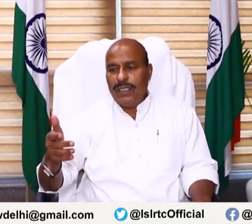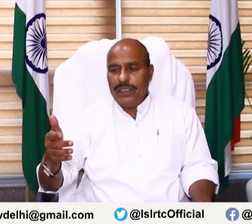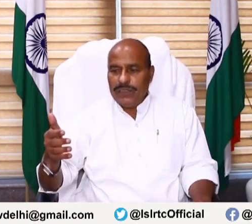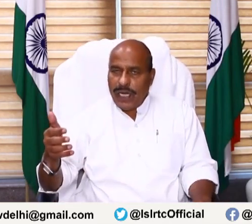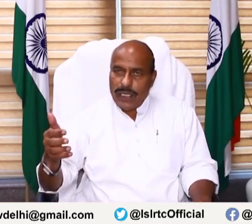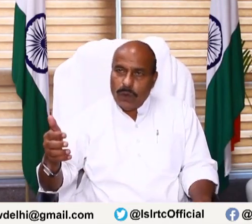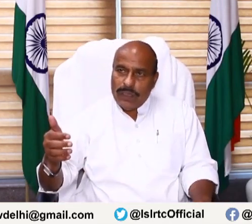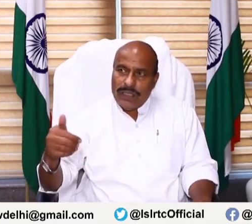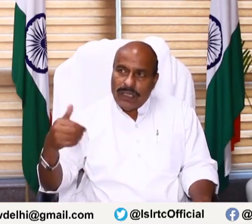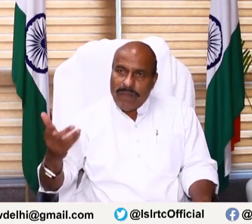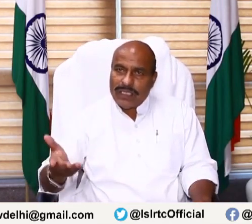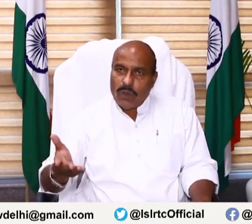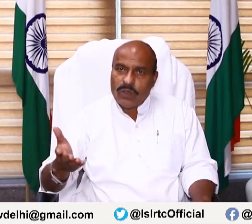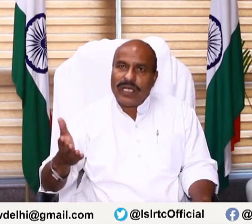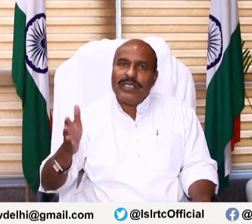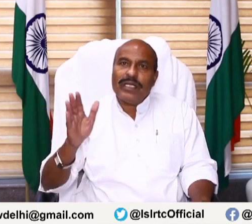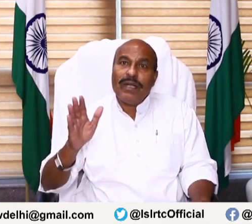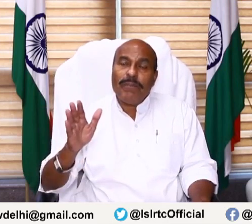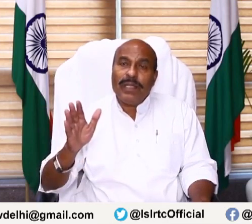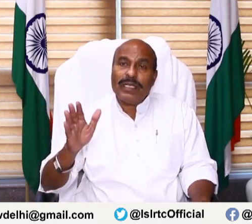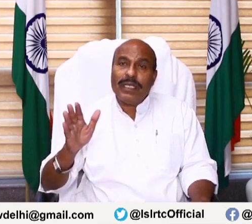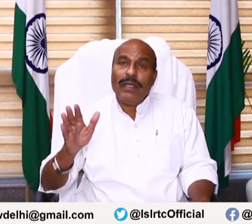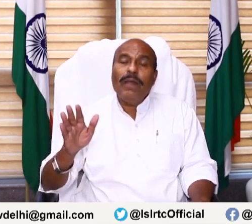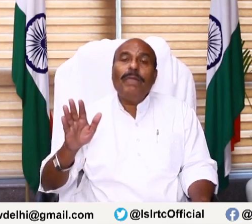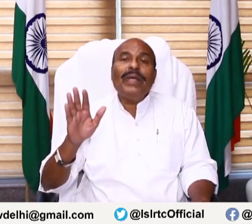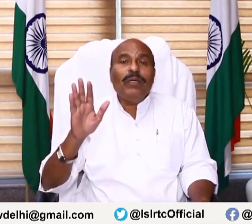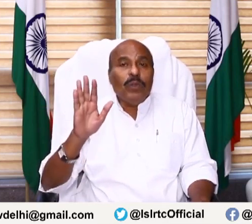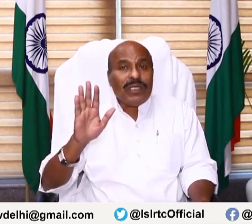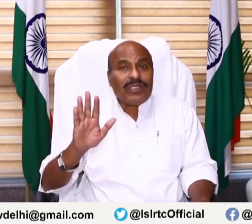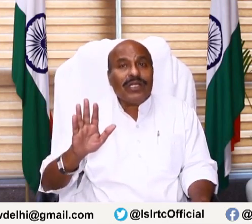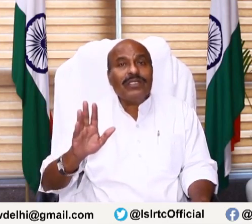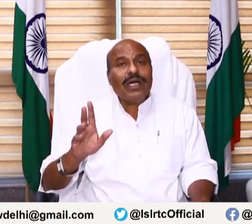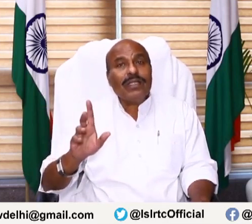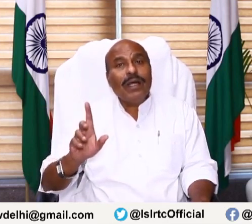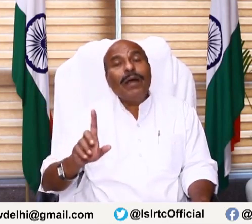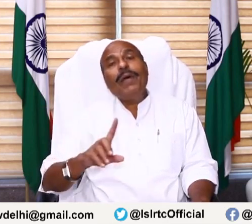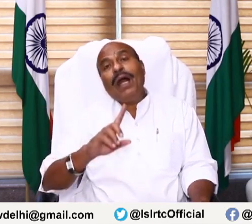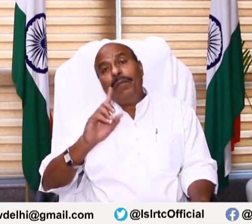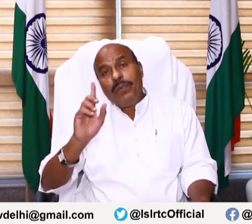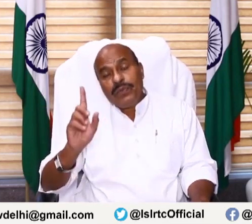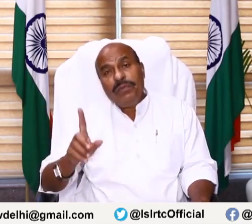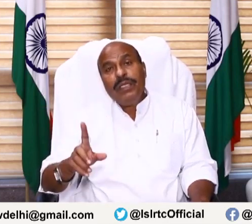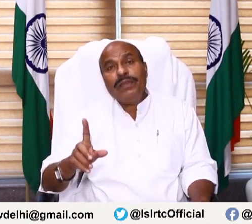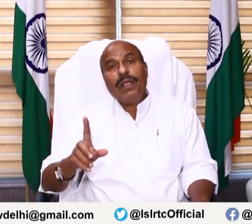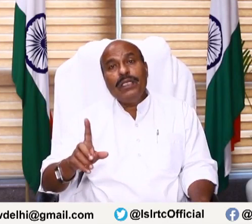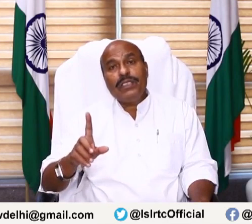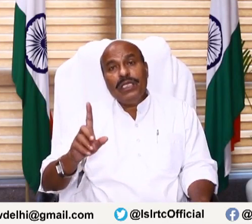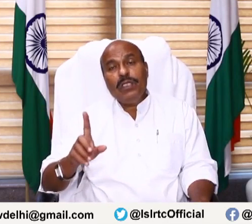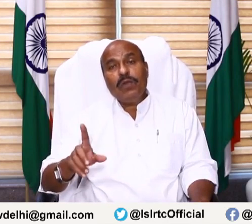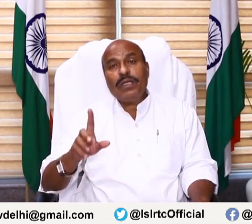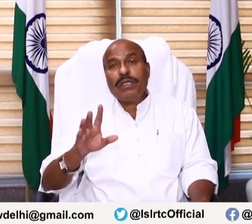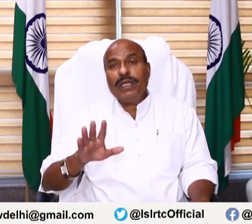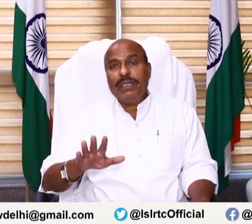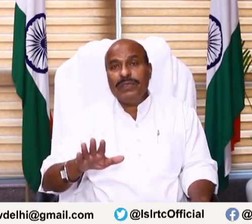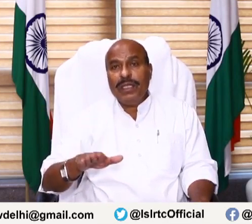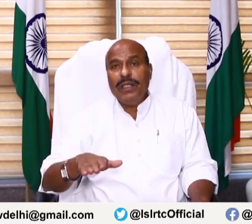से, जहां एक और दिव्यांगजनों को सारी जानकारी मिल सकेगी, वहीं उनके साथ ही साथ आम जन भी इस